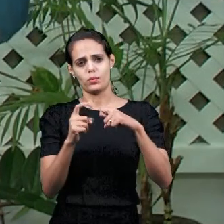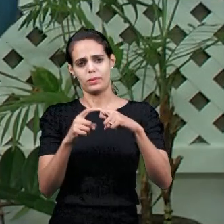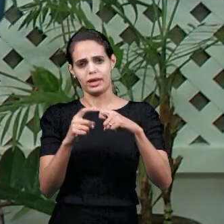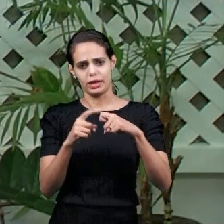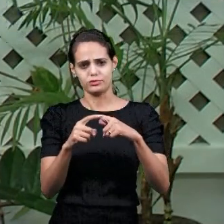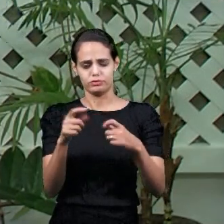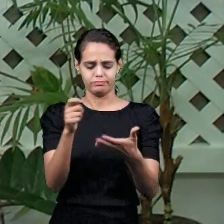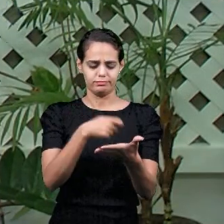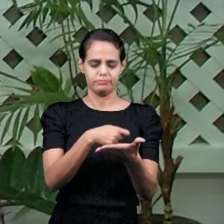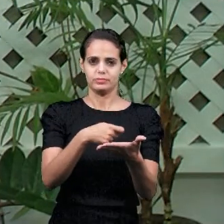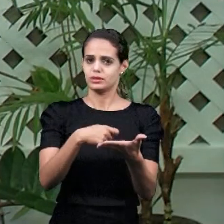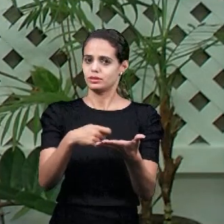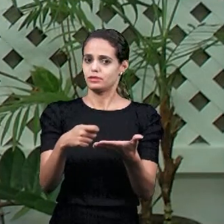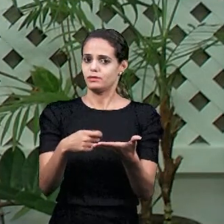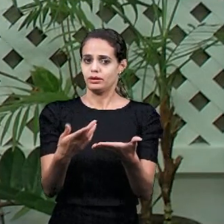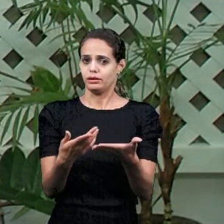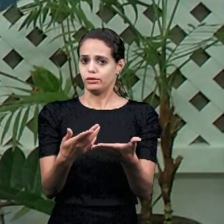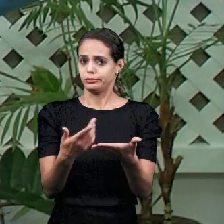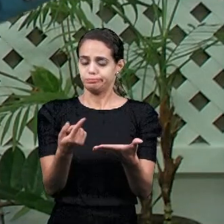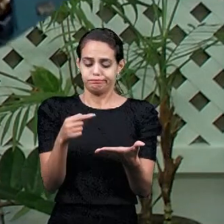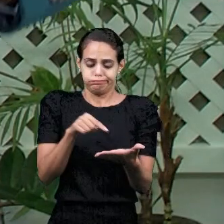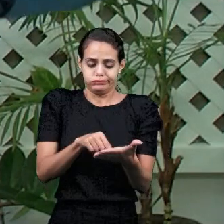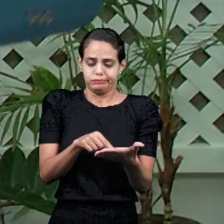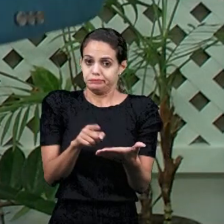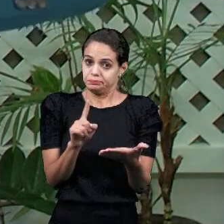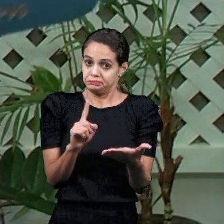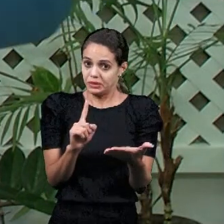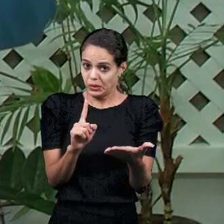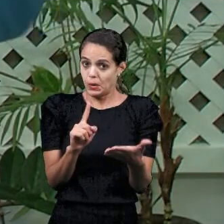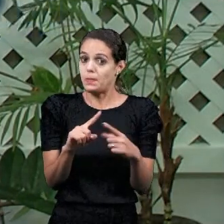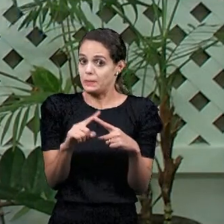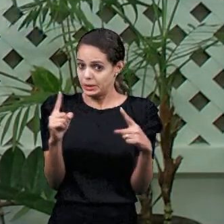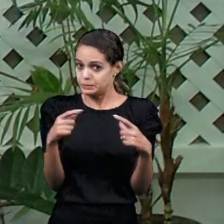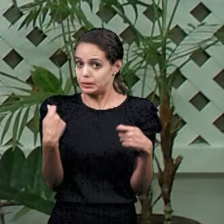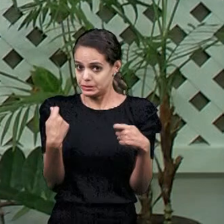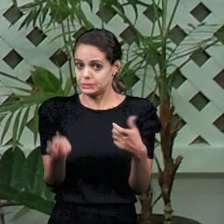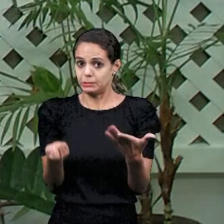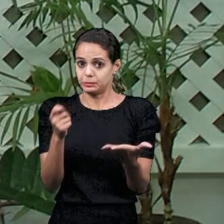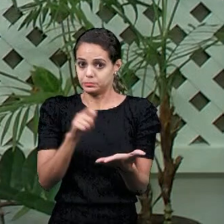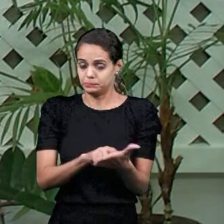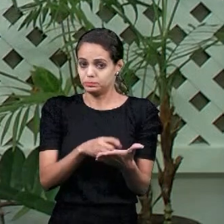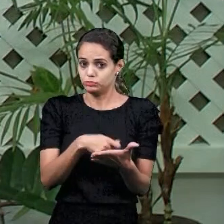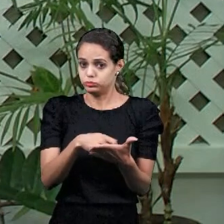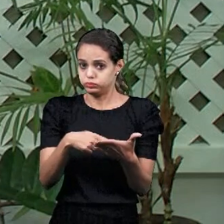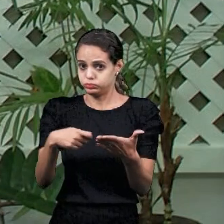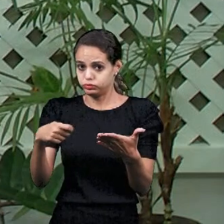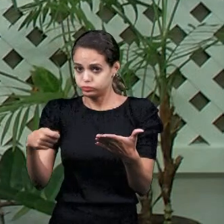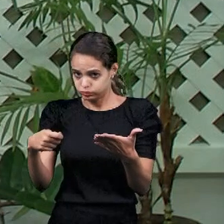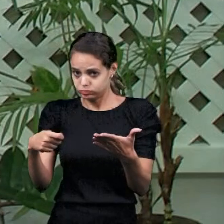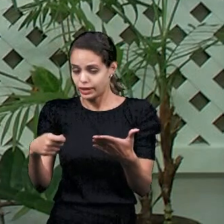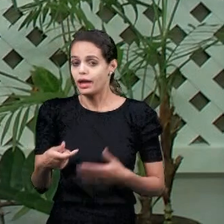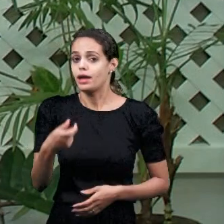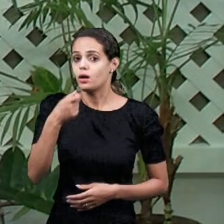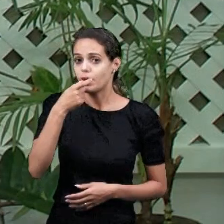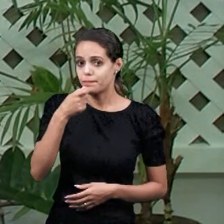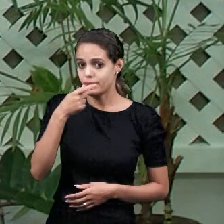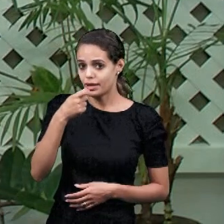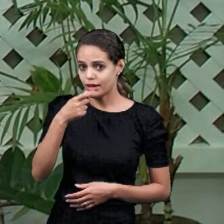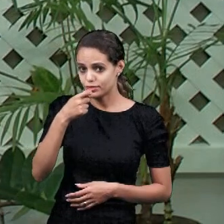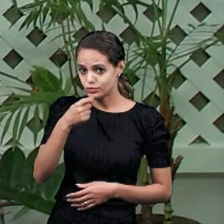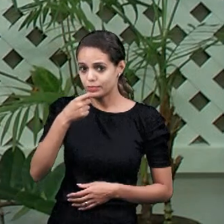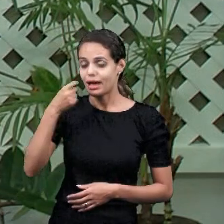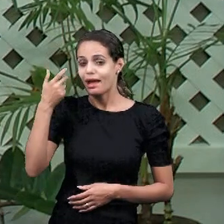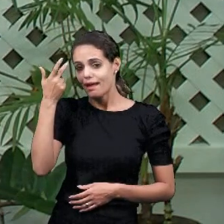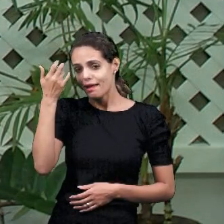devrait pas utiliser, corticoïdes on utilise pour éviter cette coagulation, et